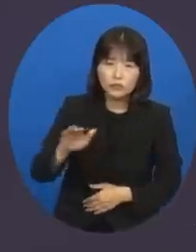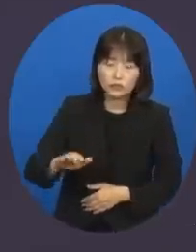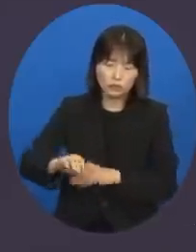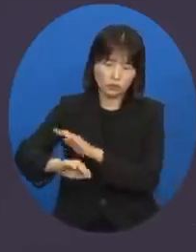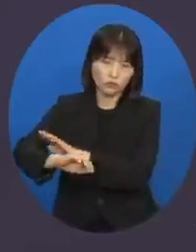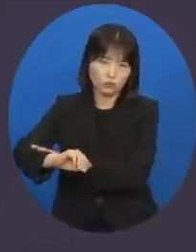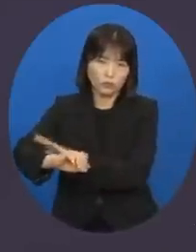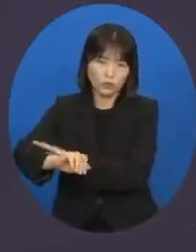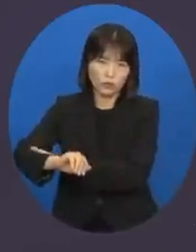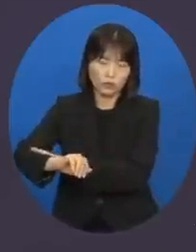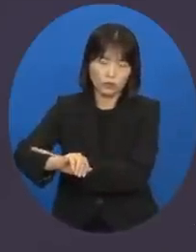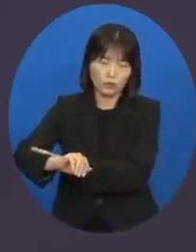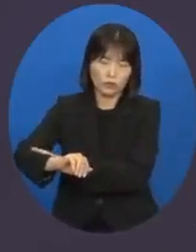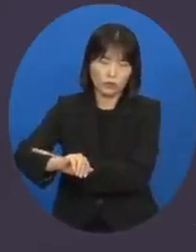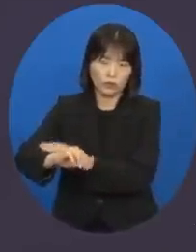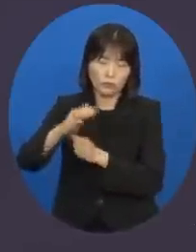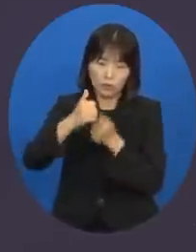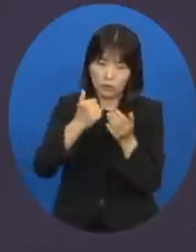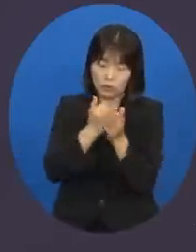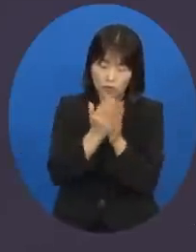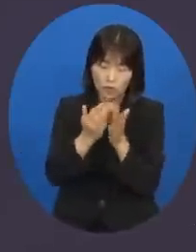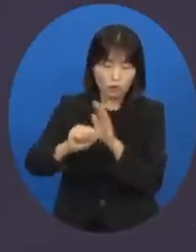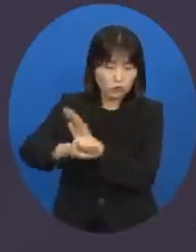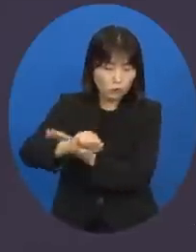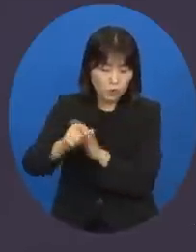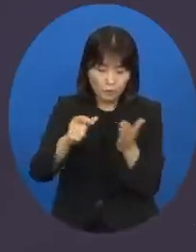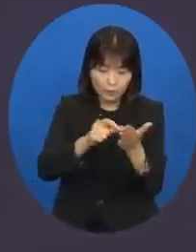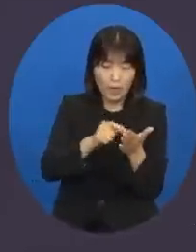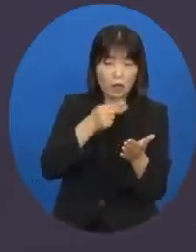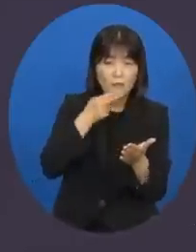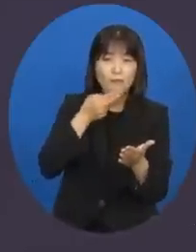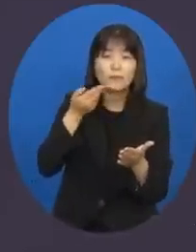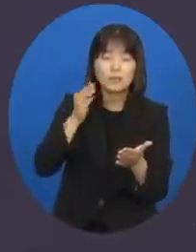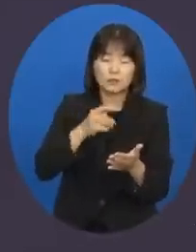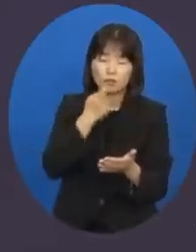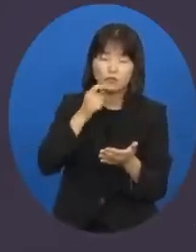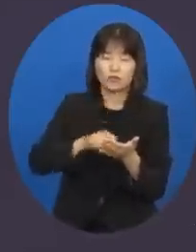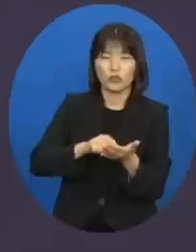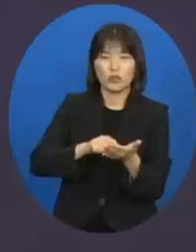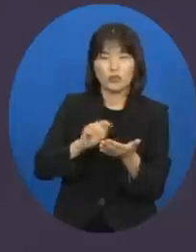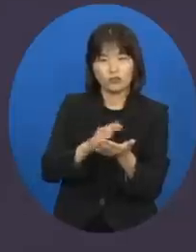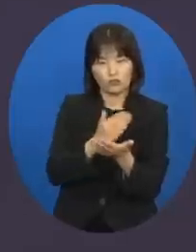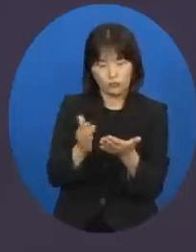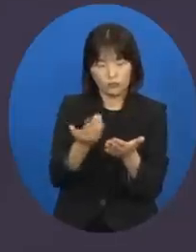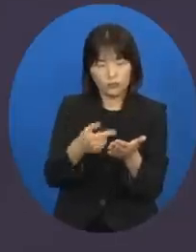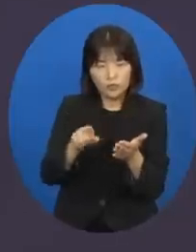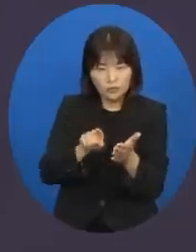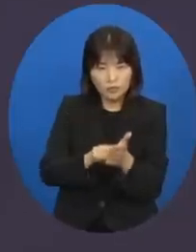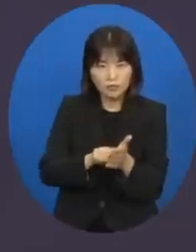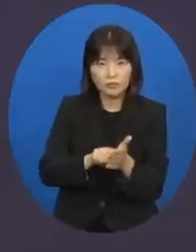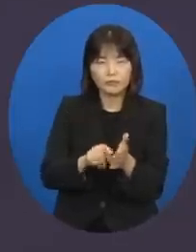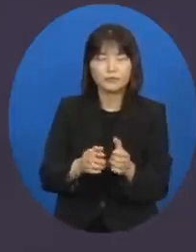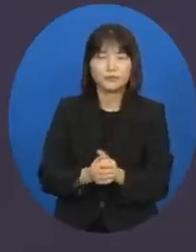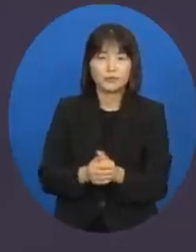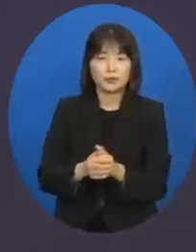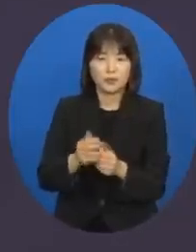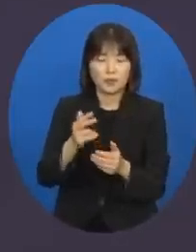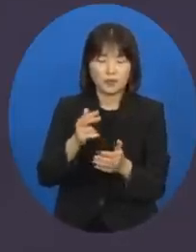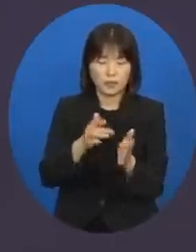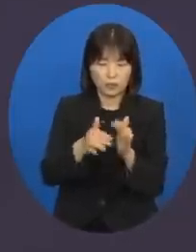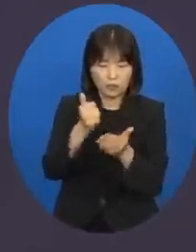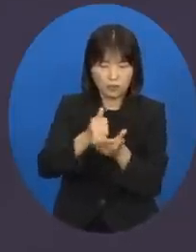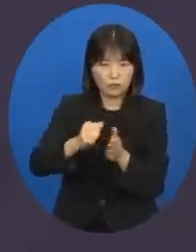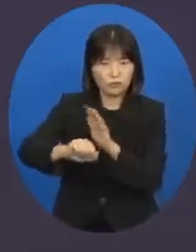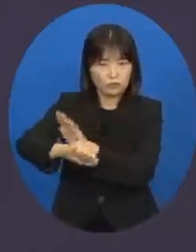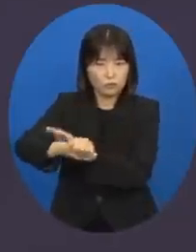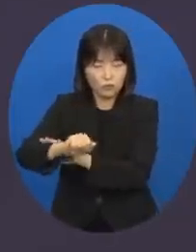있던, 물론 성경에 우편이라고 나와 있지는 않지만 쉽게 구분하기 위해서 주님의 우편에서 죽어가던